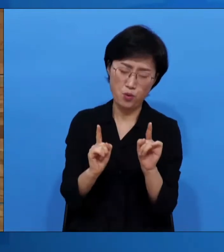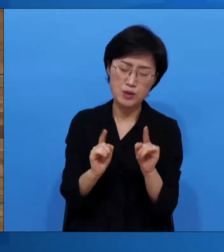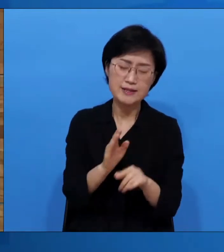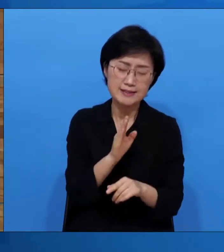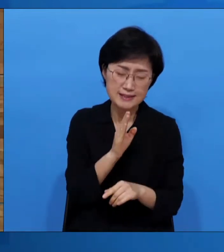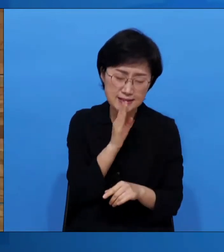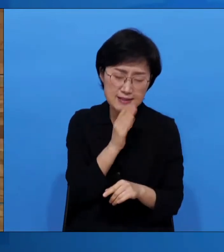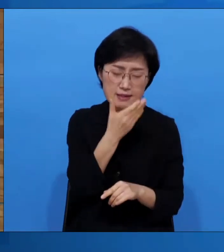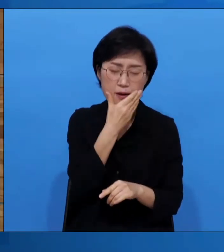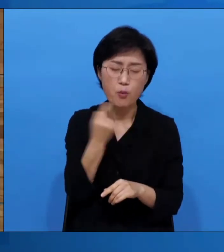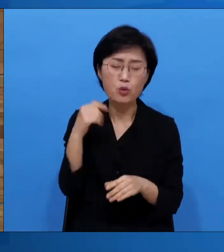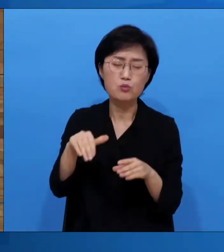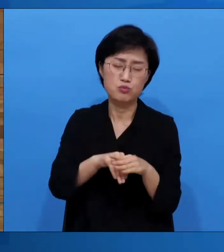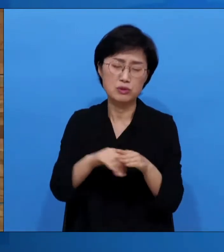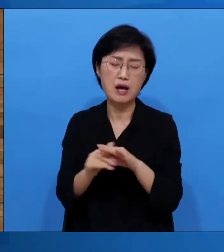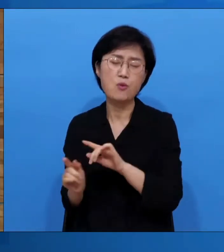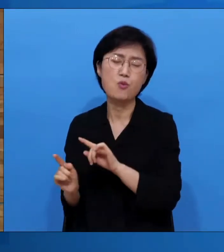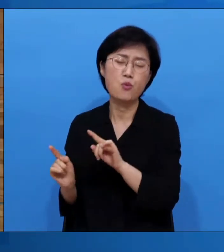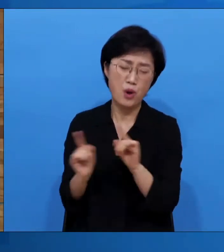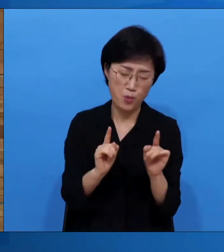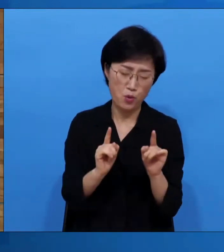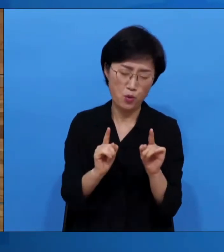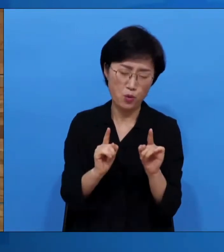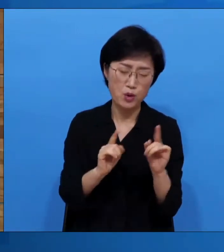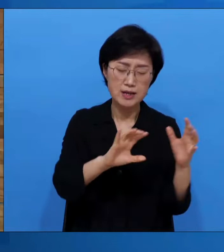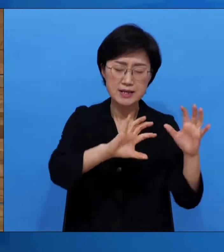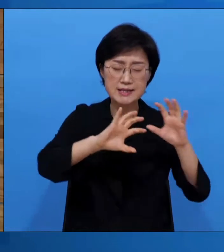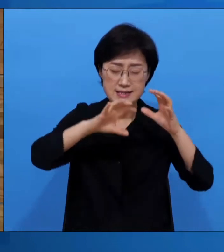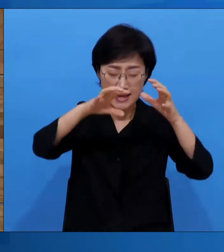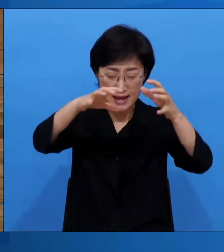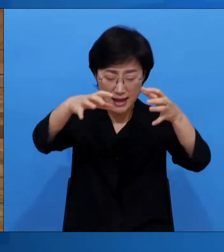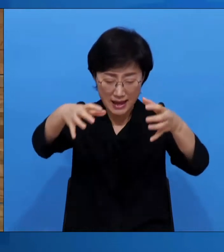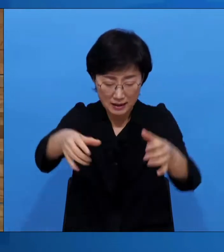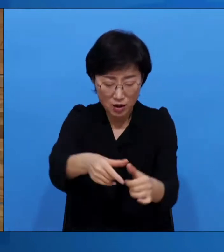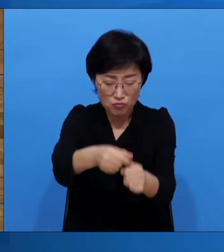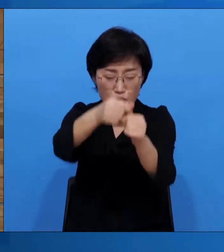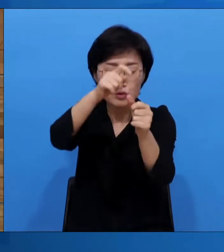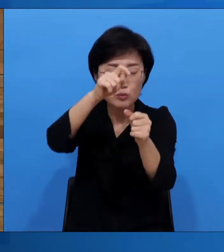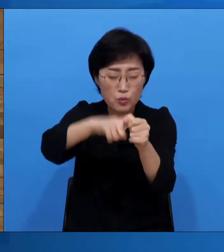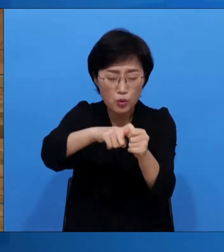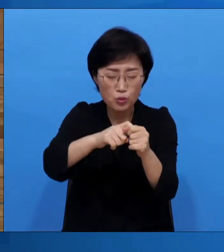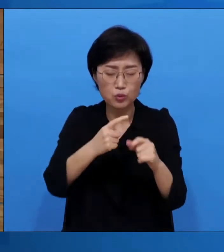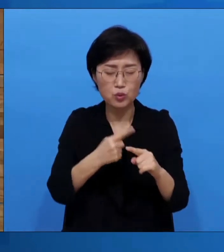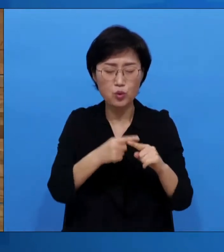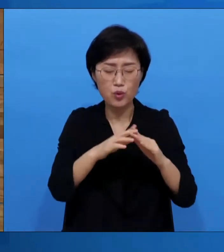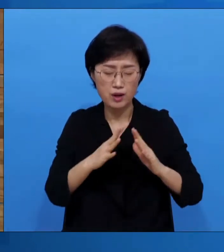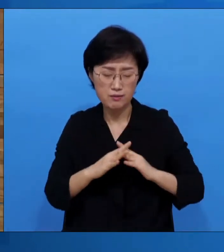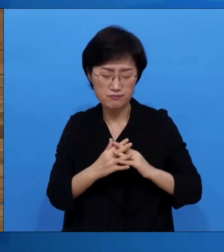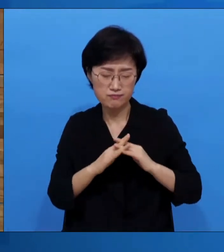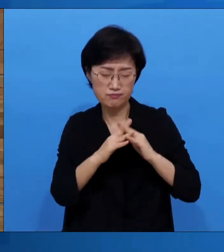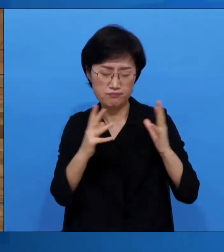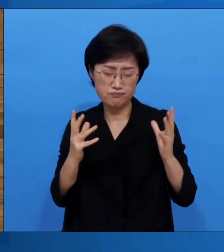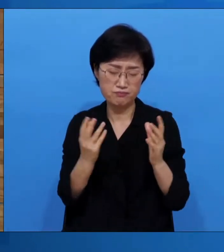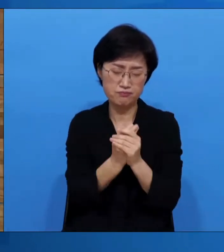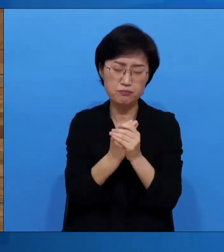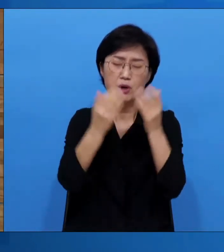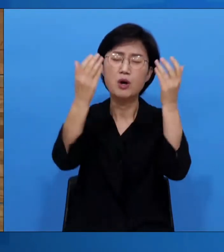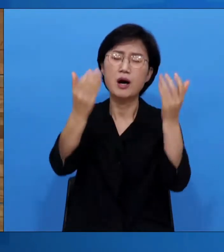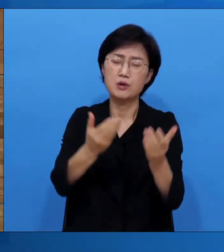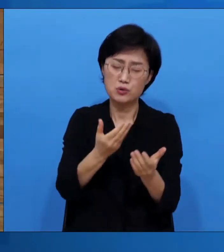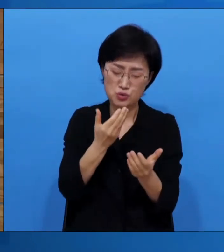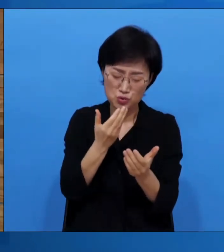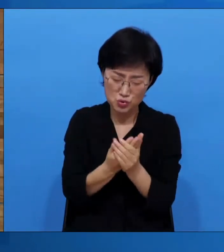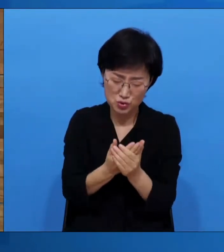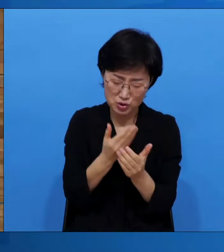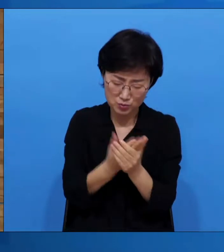살릴 성전이 건축되게 하시고 Through the church constructions that is underway, may true worship and true gospel cultures be